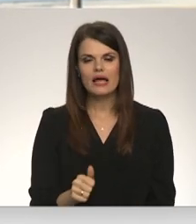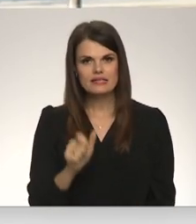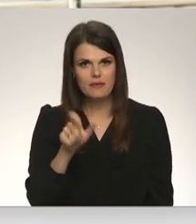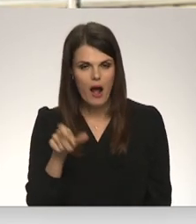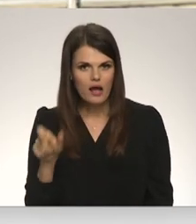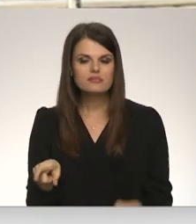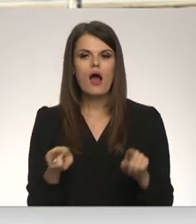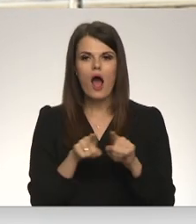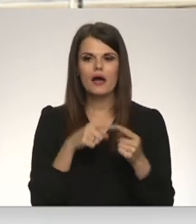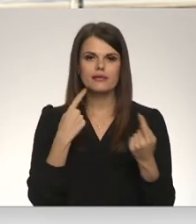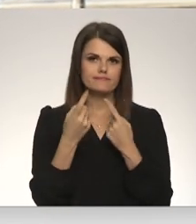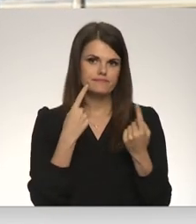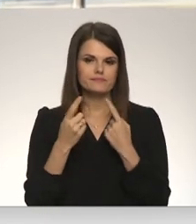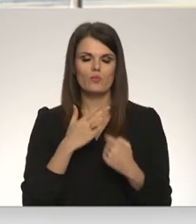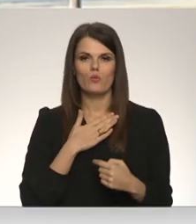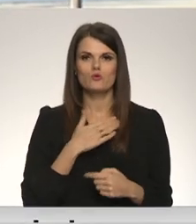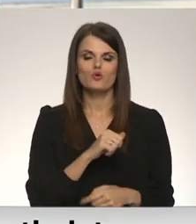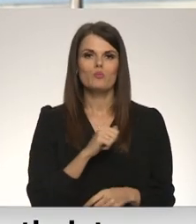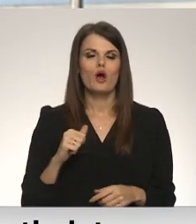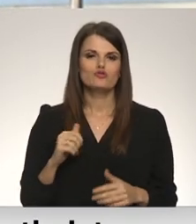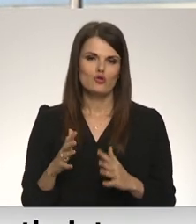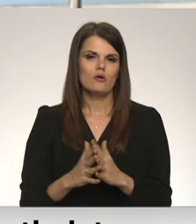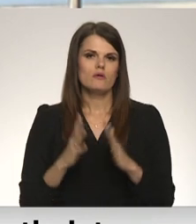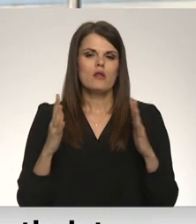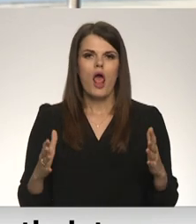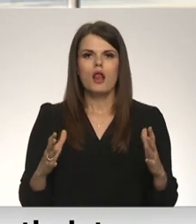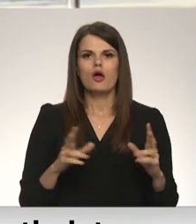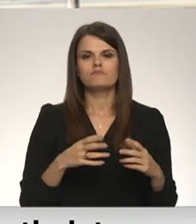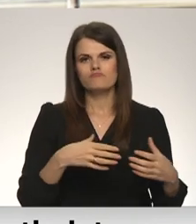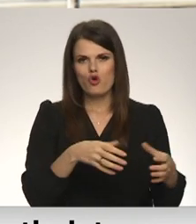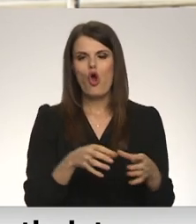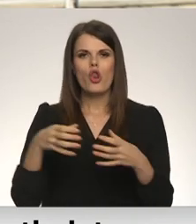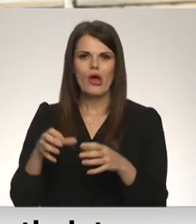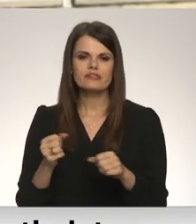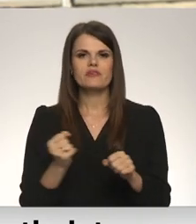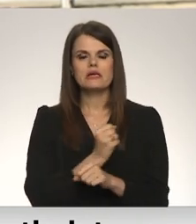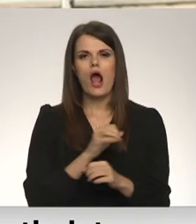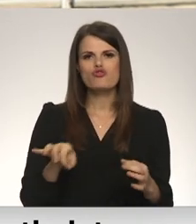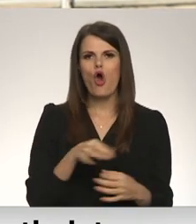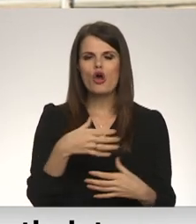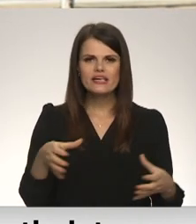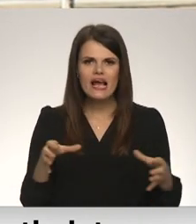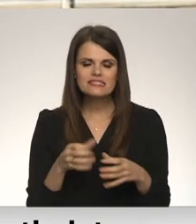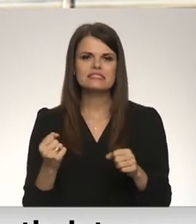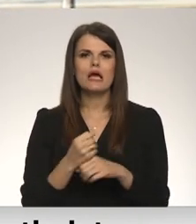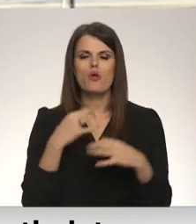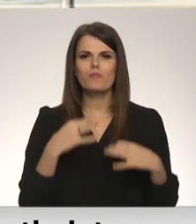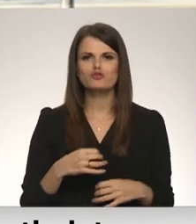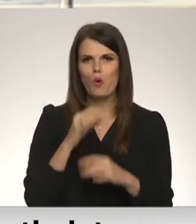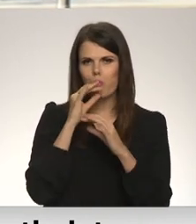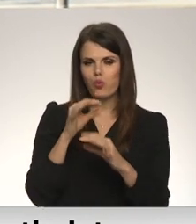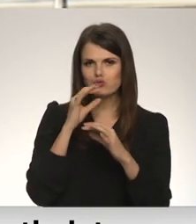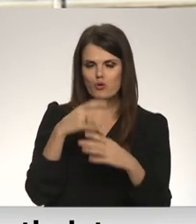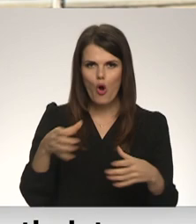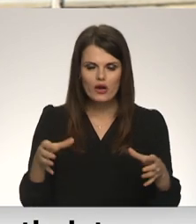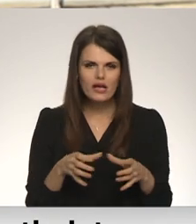ir uzrunāti mūsu pašu lielie kolektīvi, kas ir gan simfoniskais orķestris, gan profesionālais pūšamu instrumentu